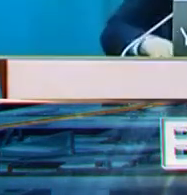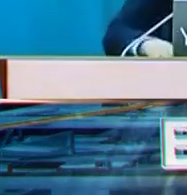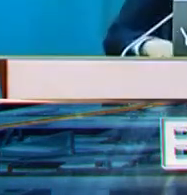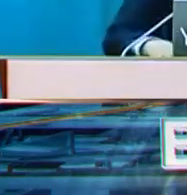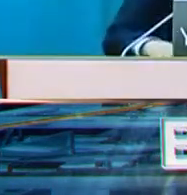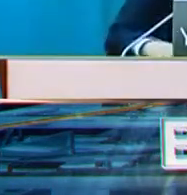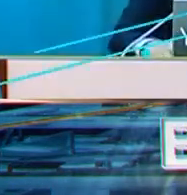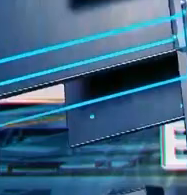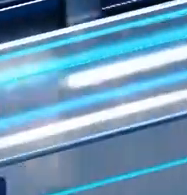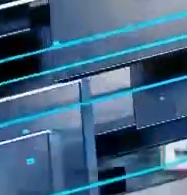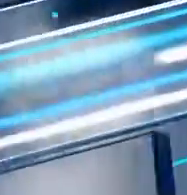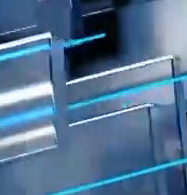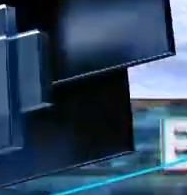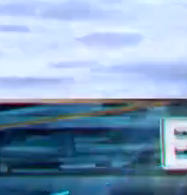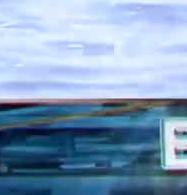тапсырды.